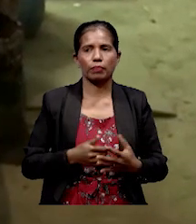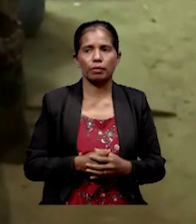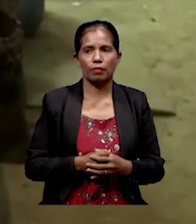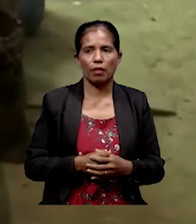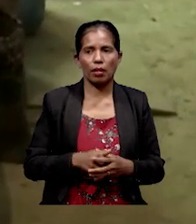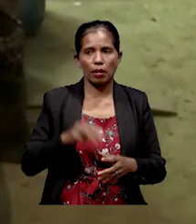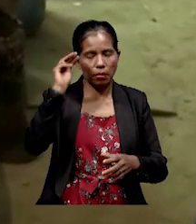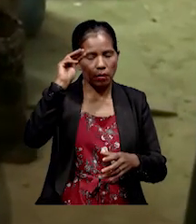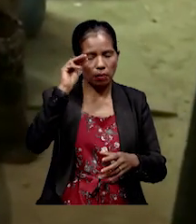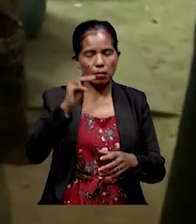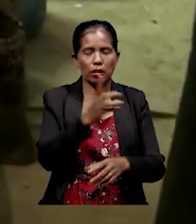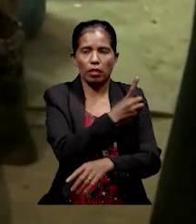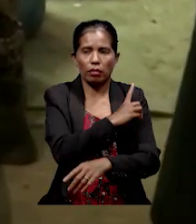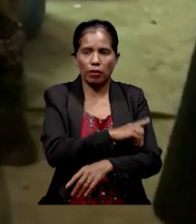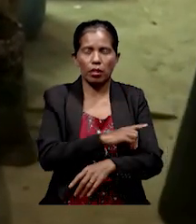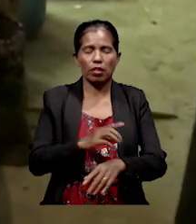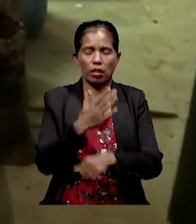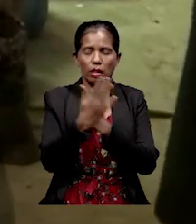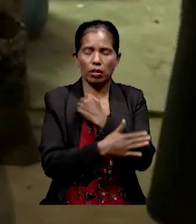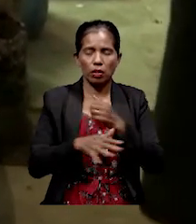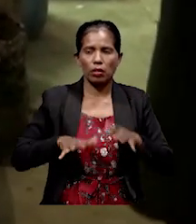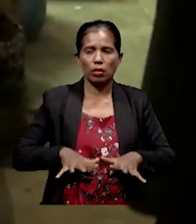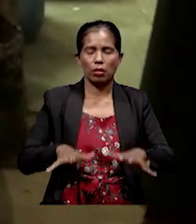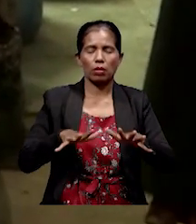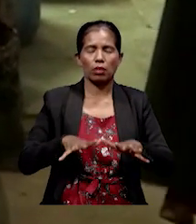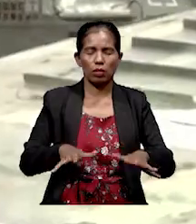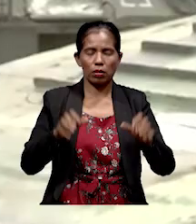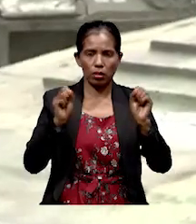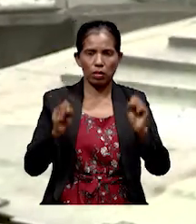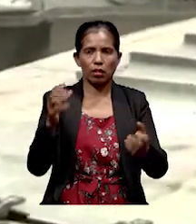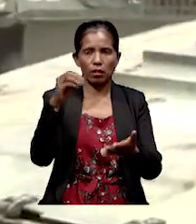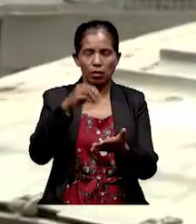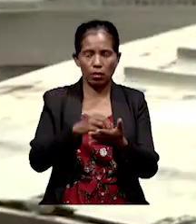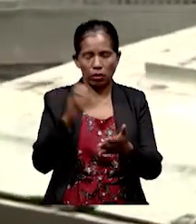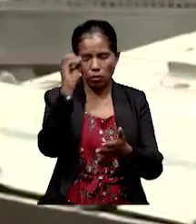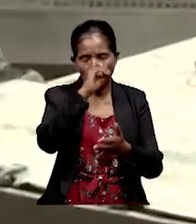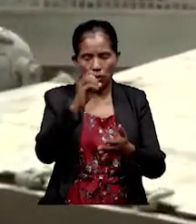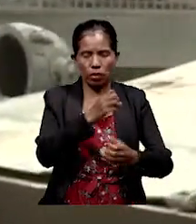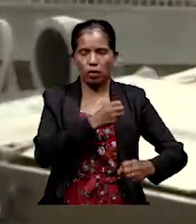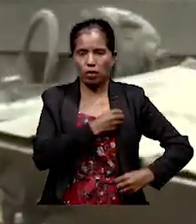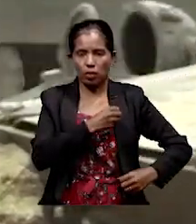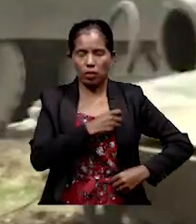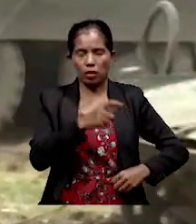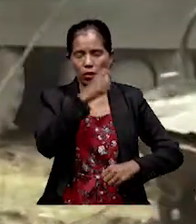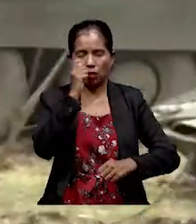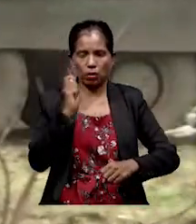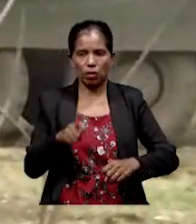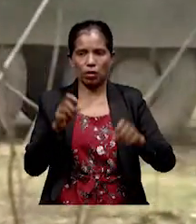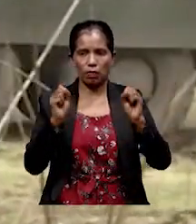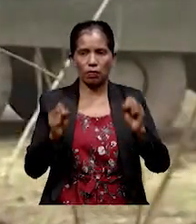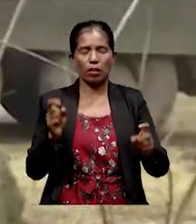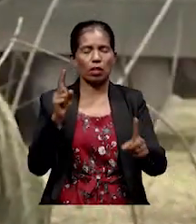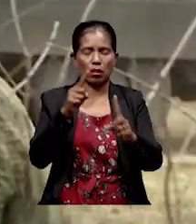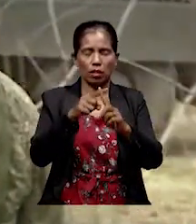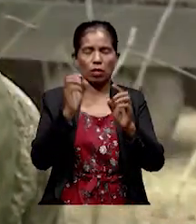Ministro Defensa Rusia Sergei Shoigu hateten, Kremlin sei prisionera hela operasaun militar iha Ukrania, atunune bele atinji objetivu